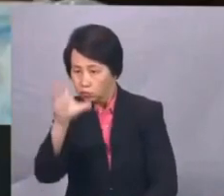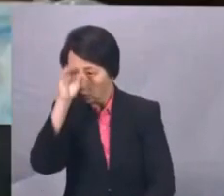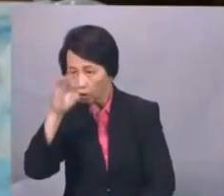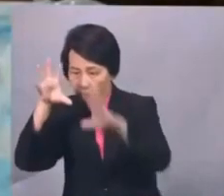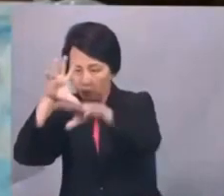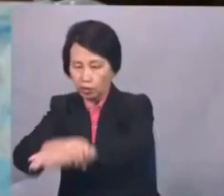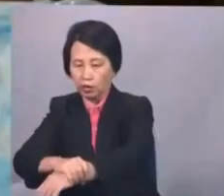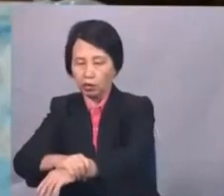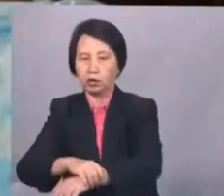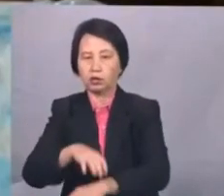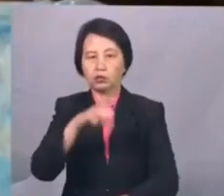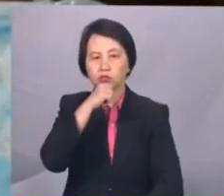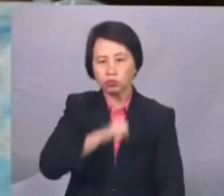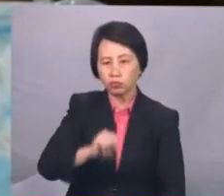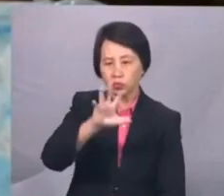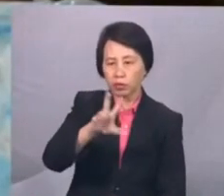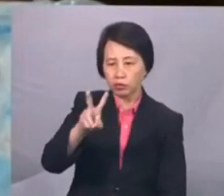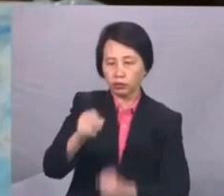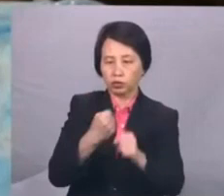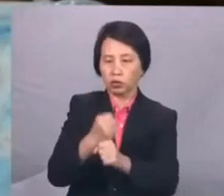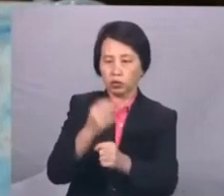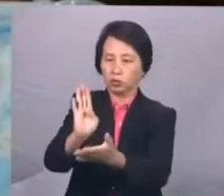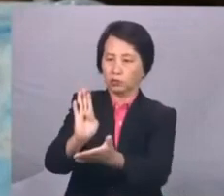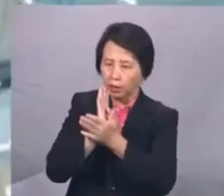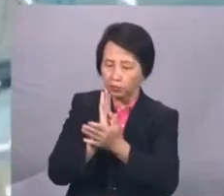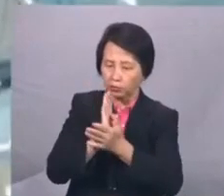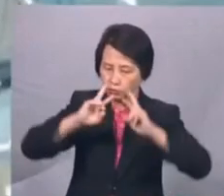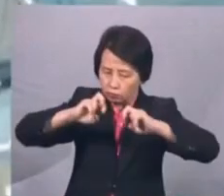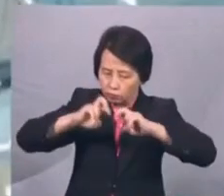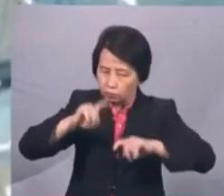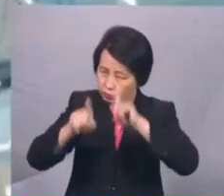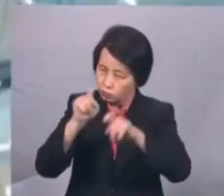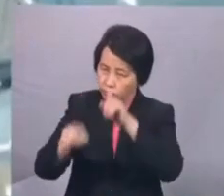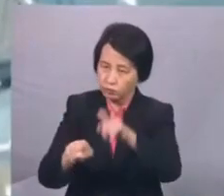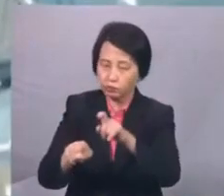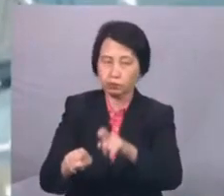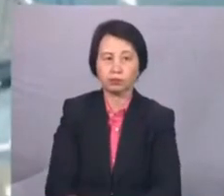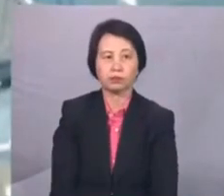lelaki berusia 52 tahun bagi membantu catatan